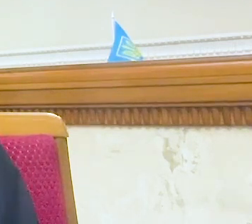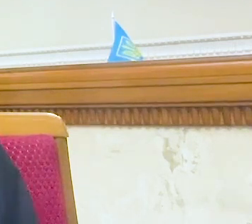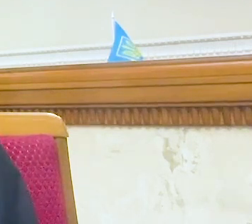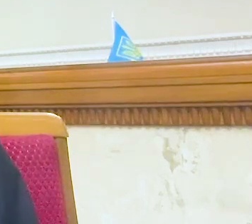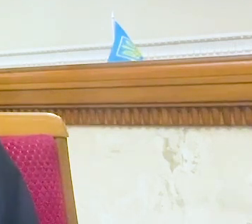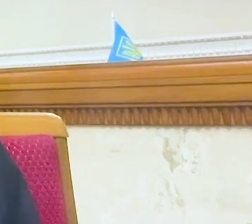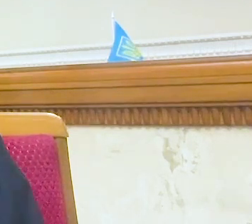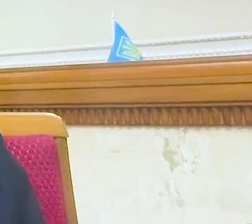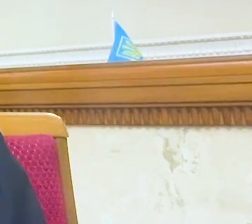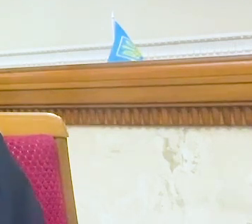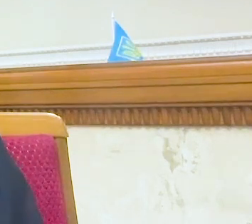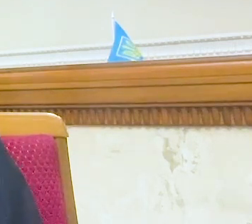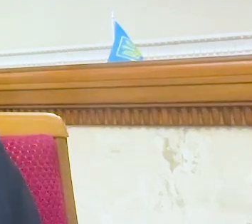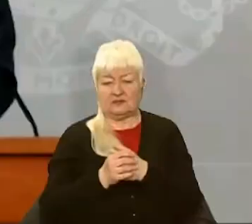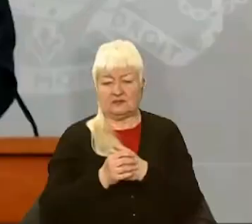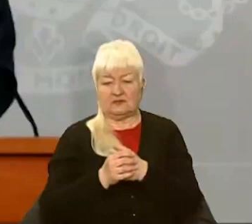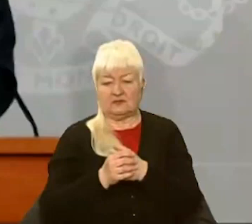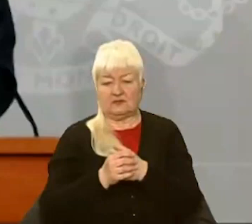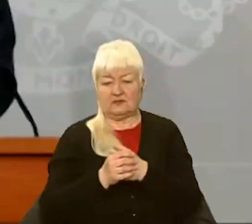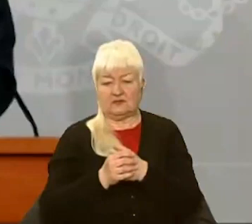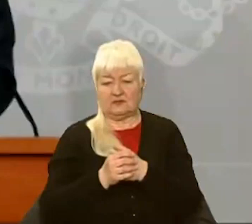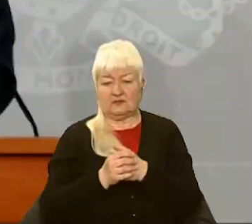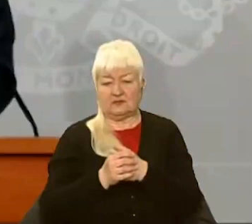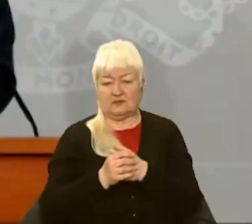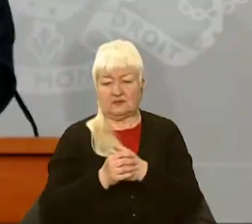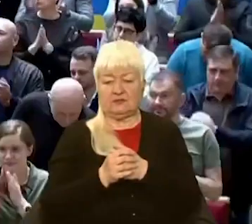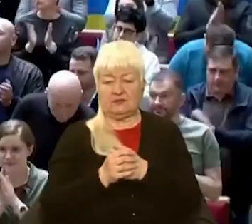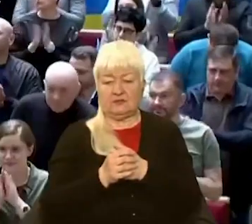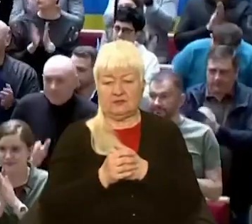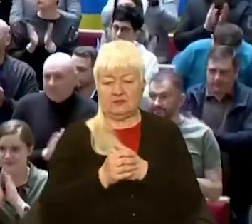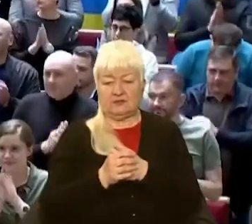прем'єр-міністр Великої Британії Борис Джонсон.